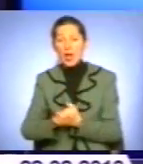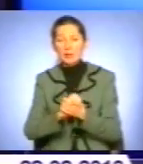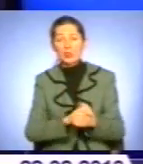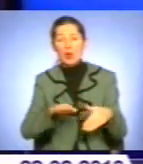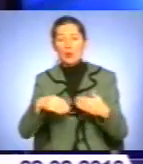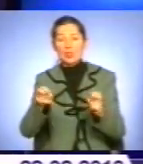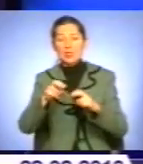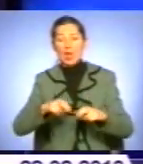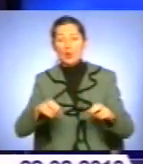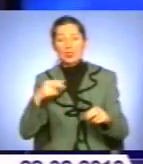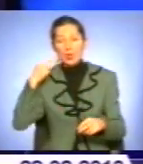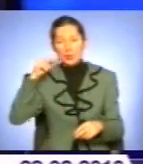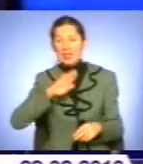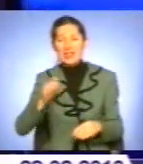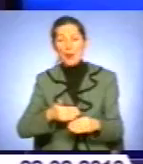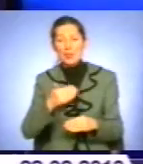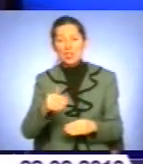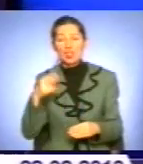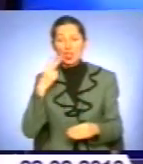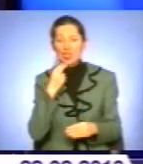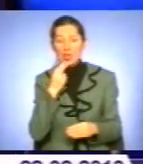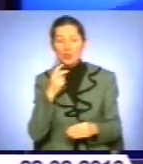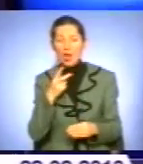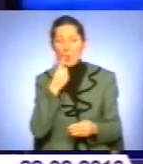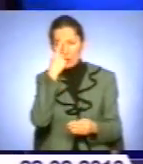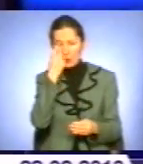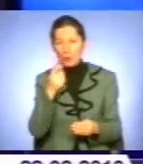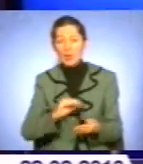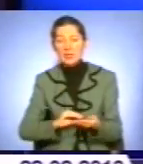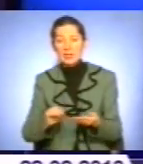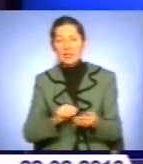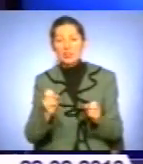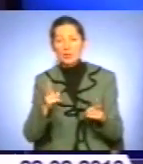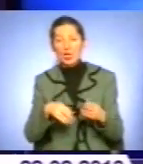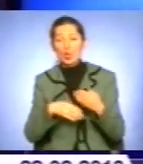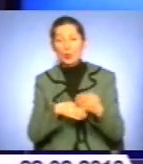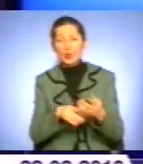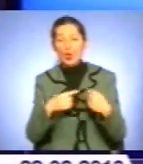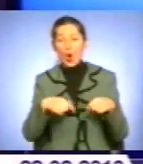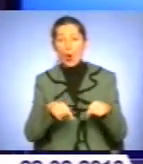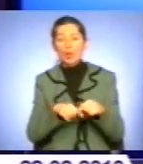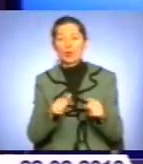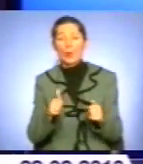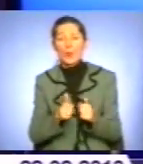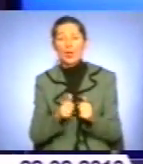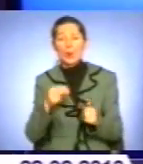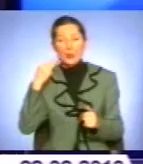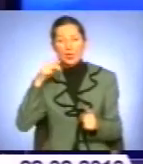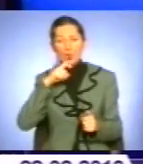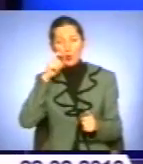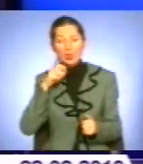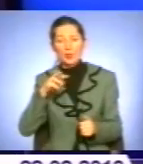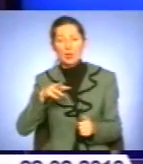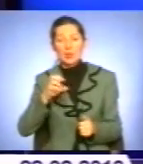президента не пізніше червня. Про це повідомила секретар спеціального допоміжного органу при президентові України Марина